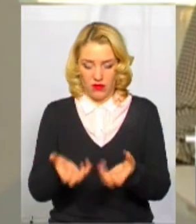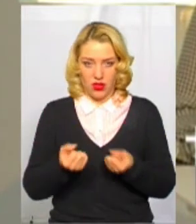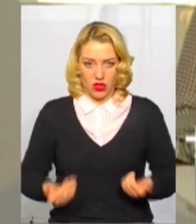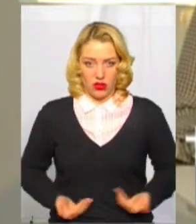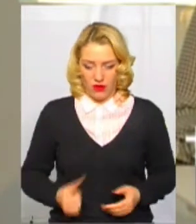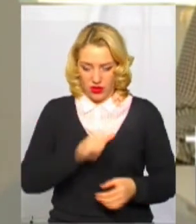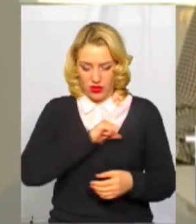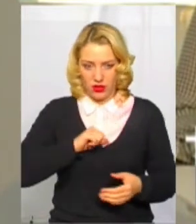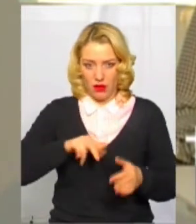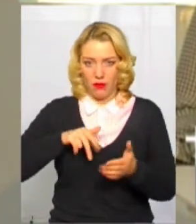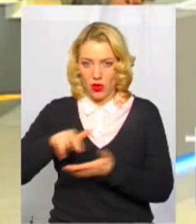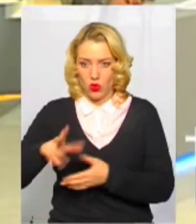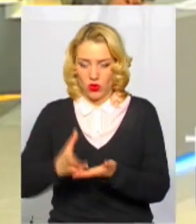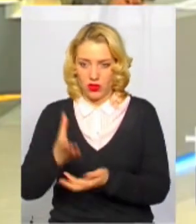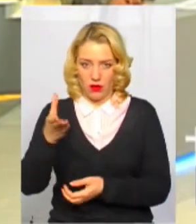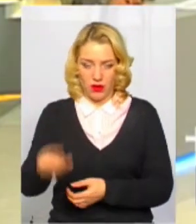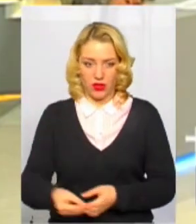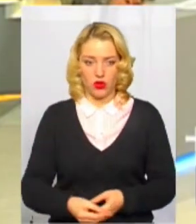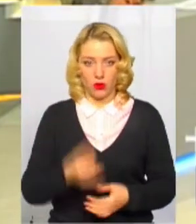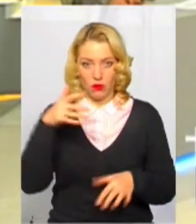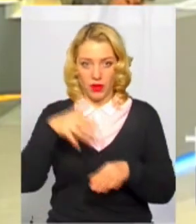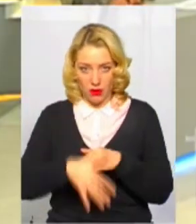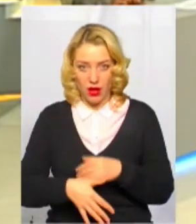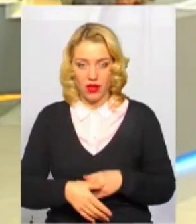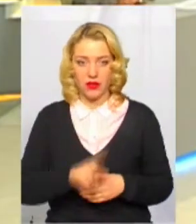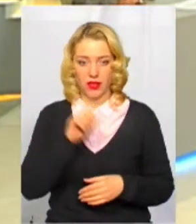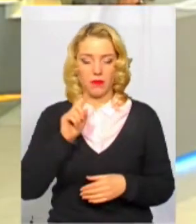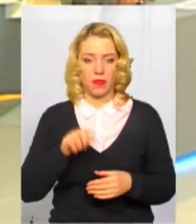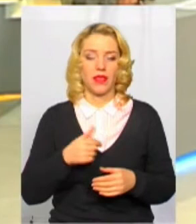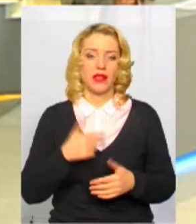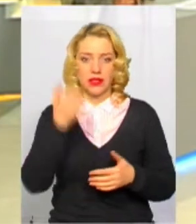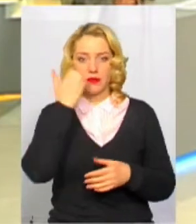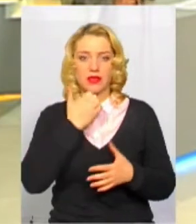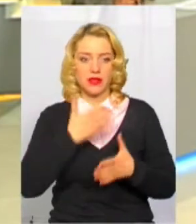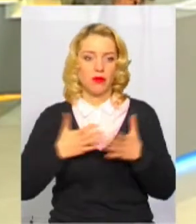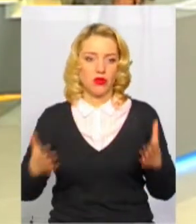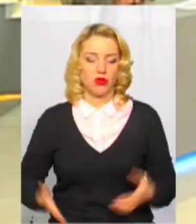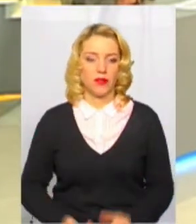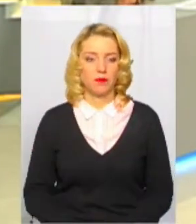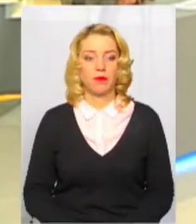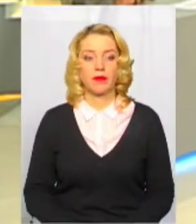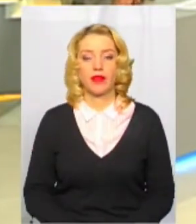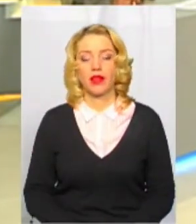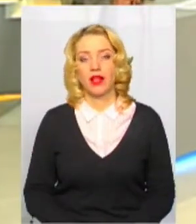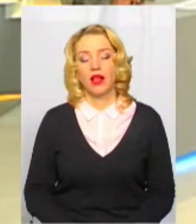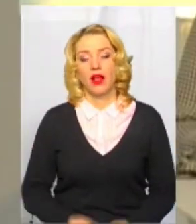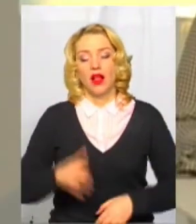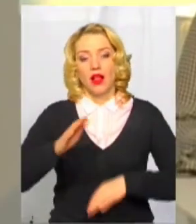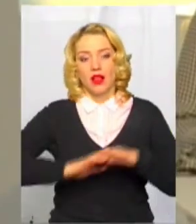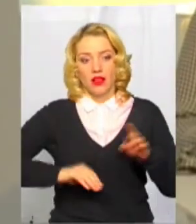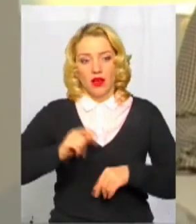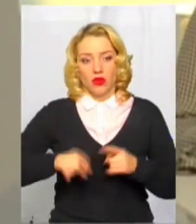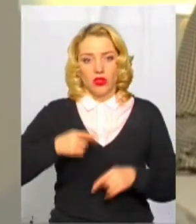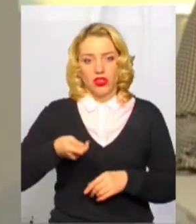сам пойду и заплачу. Ваше питання зрозуміло, дякуємо вам. Дякуємо, зрозуміло. Ну, дивіться, на руки через